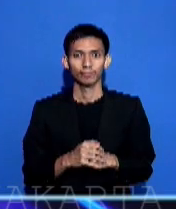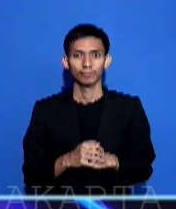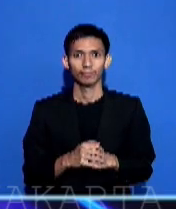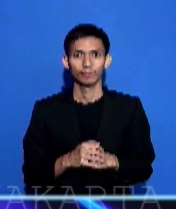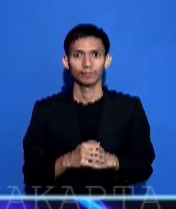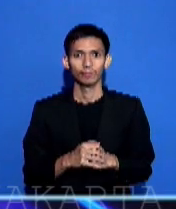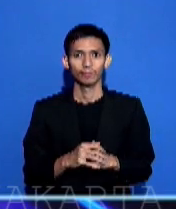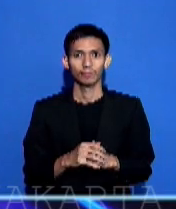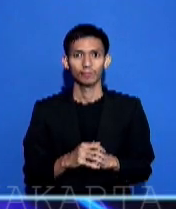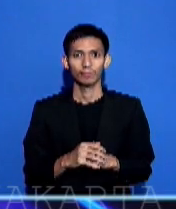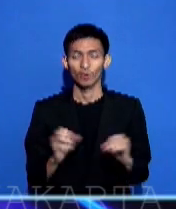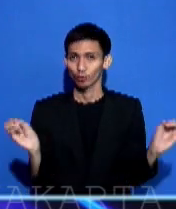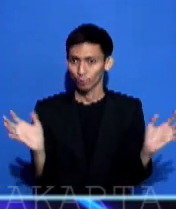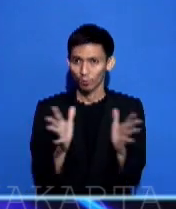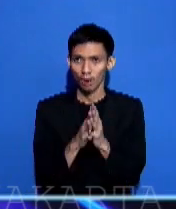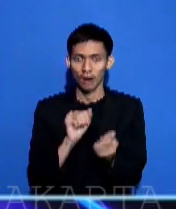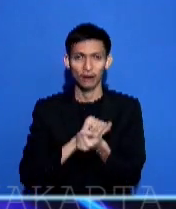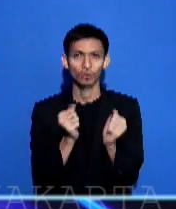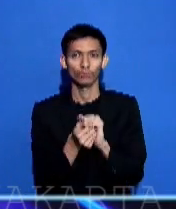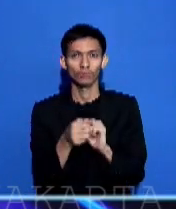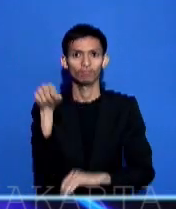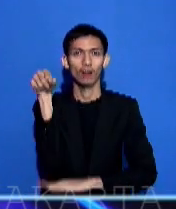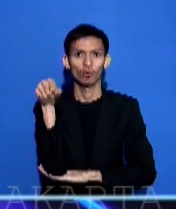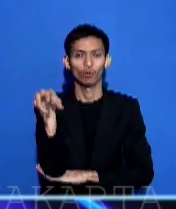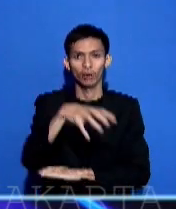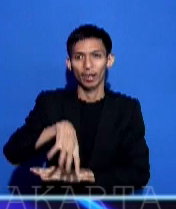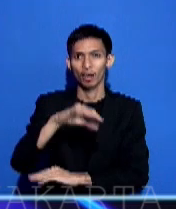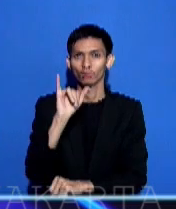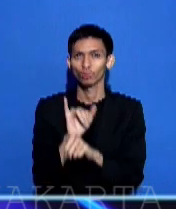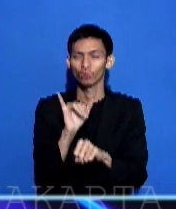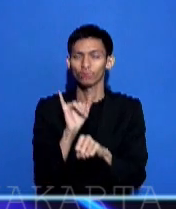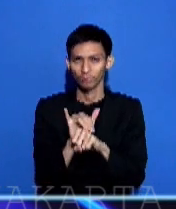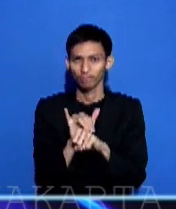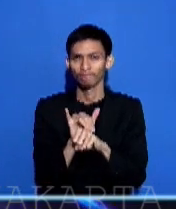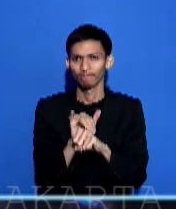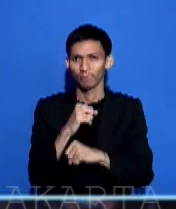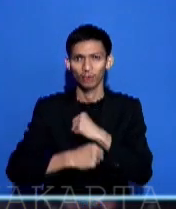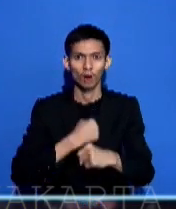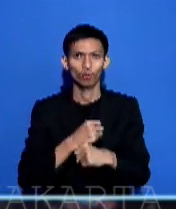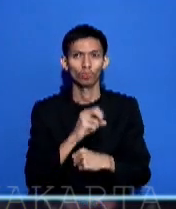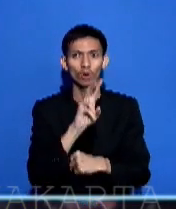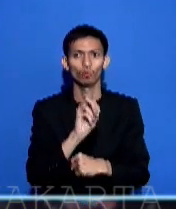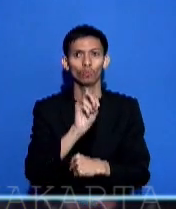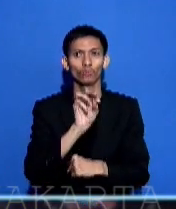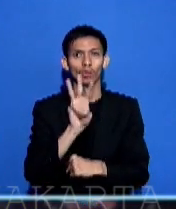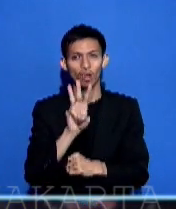Sementara itu, saudara, angka kasus kejahatan yang terjadi di wilayah Polresta Yogyakarta tahun 2023 naik